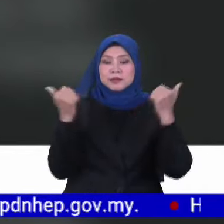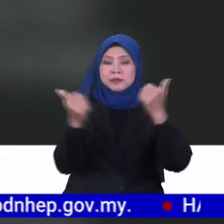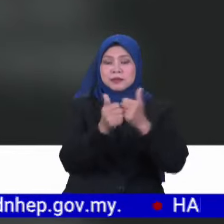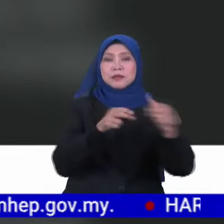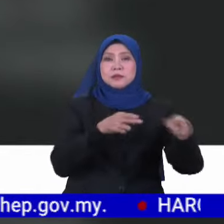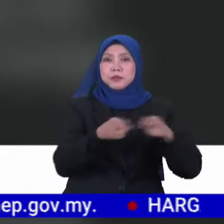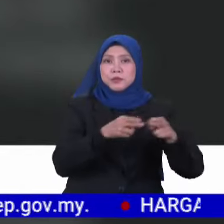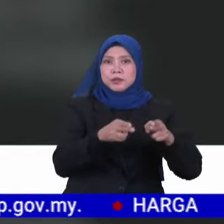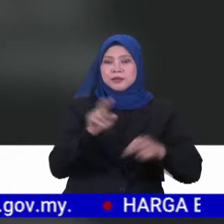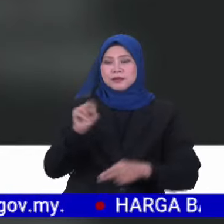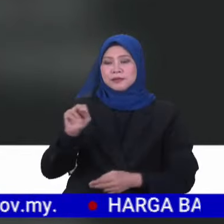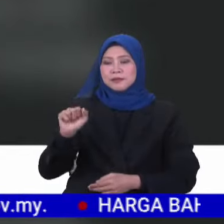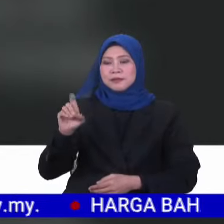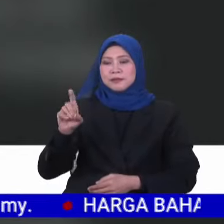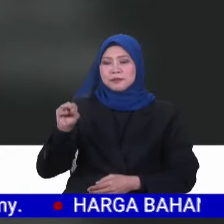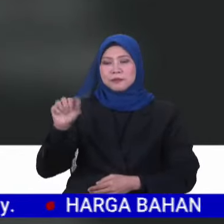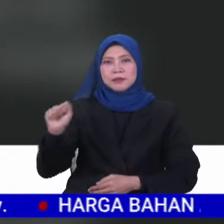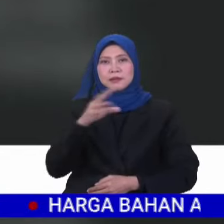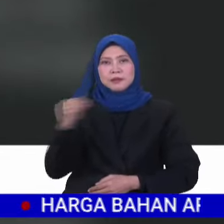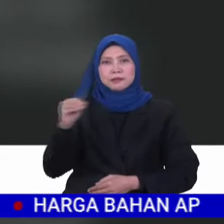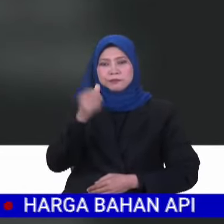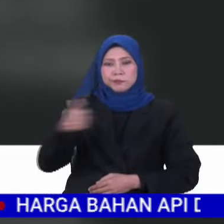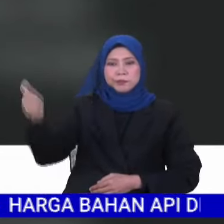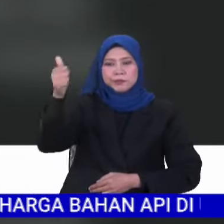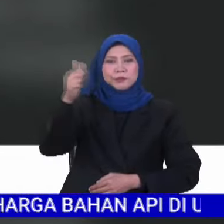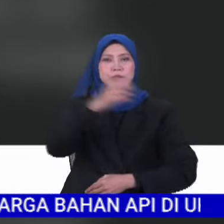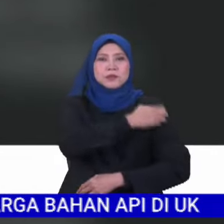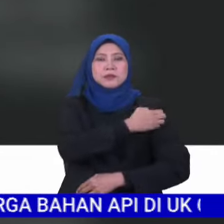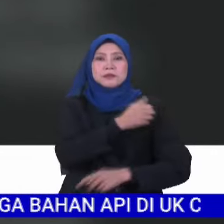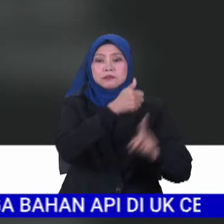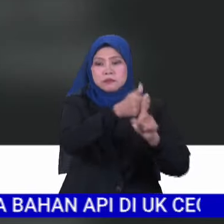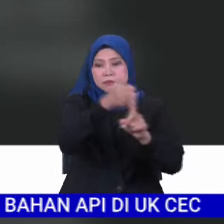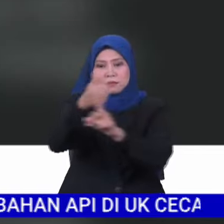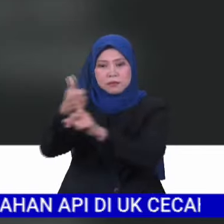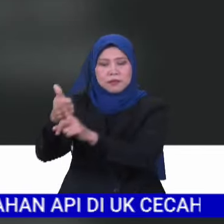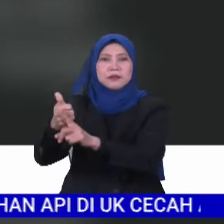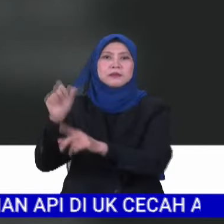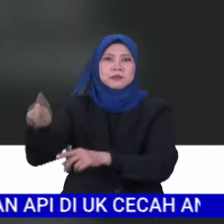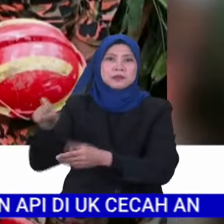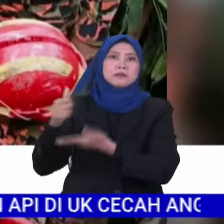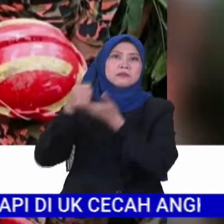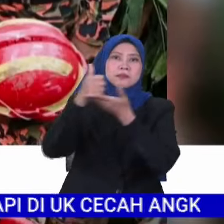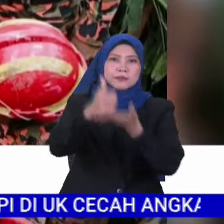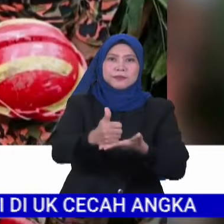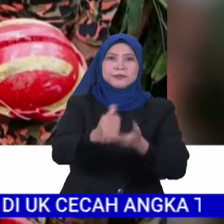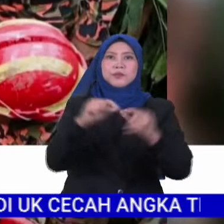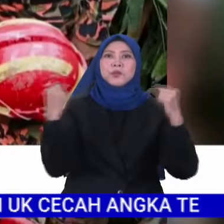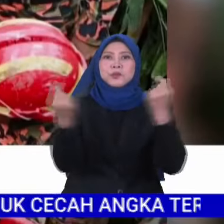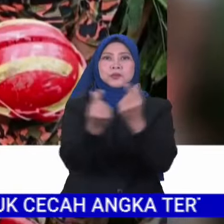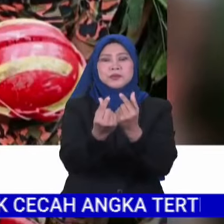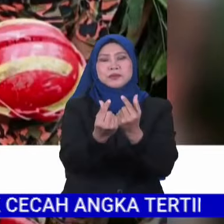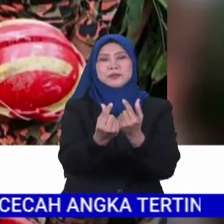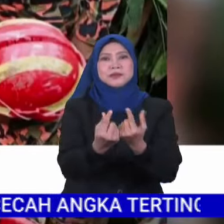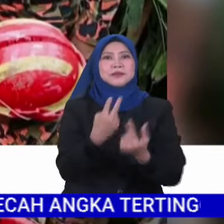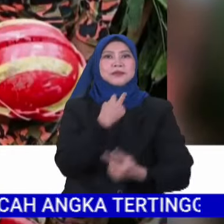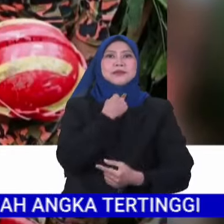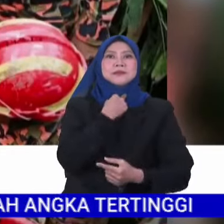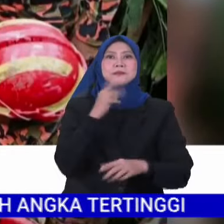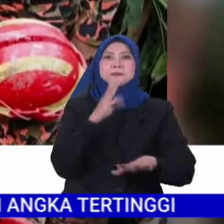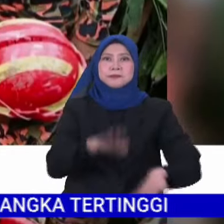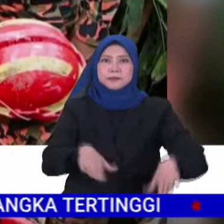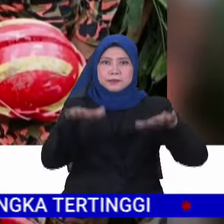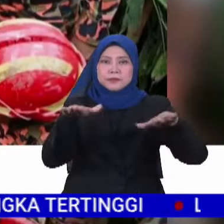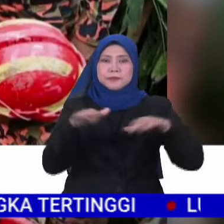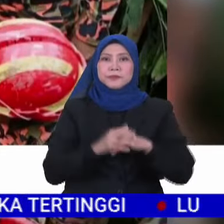pengurusan bencana keadaan Atma dan pihak berkuasa berkaitan juga turut diarahkan membantu mereka yang terjejas beliau yang